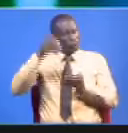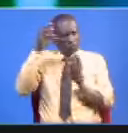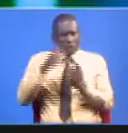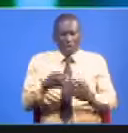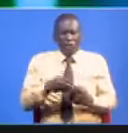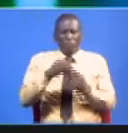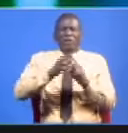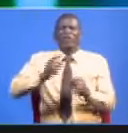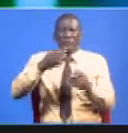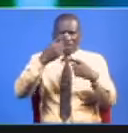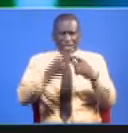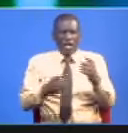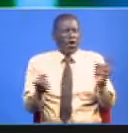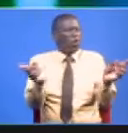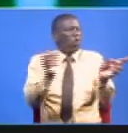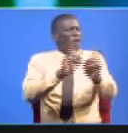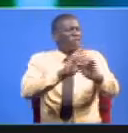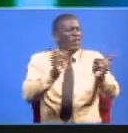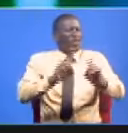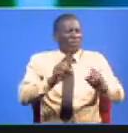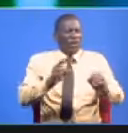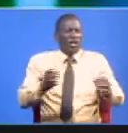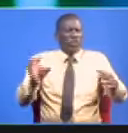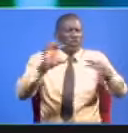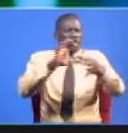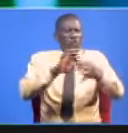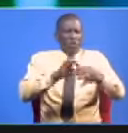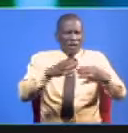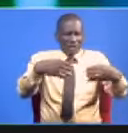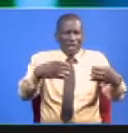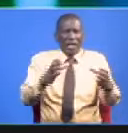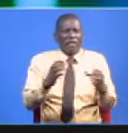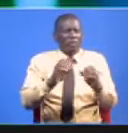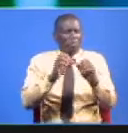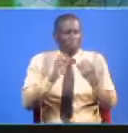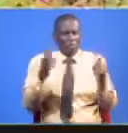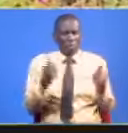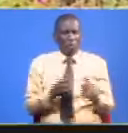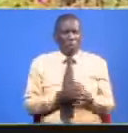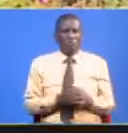mwaka wa kwanza ambao hawajawahi kuingia darasani.